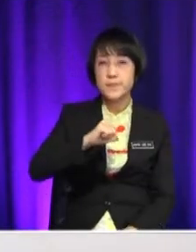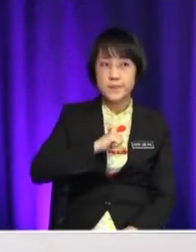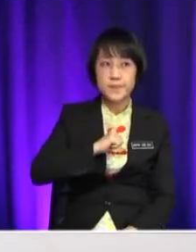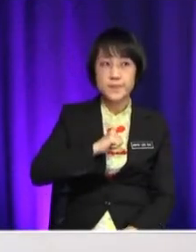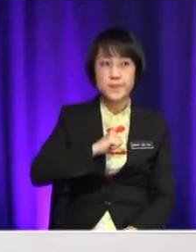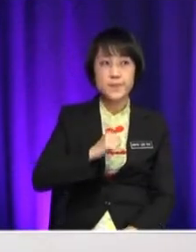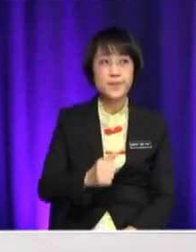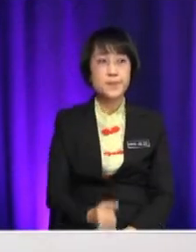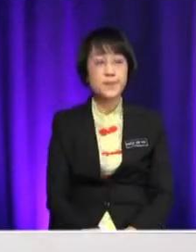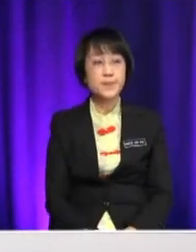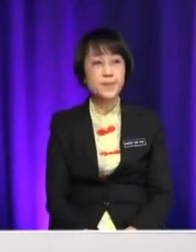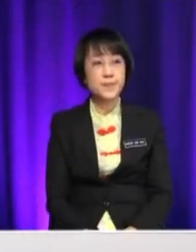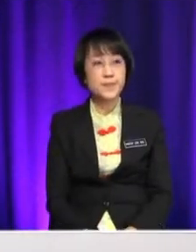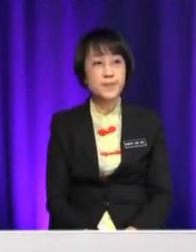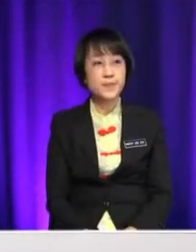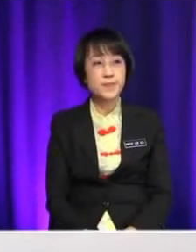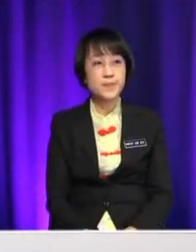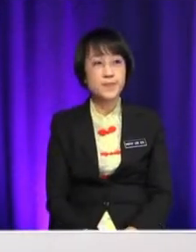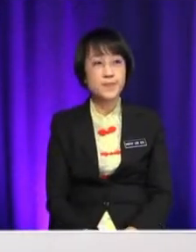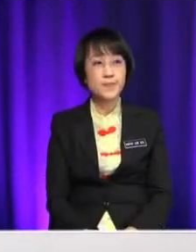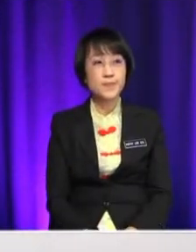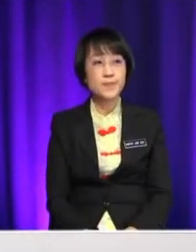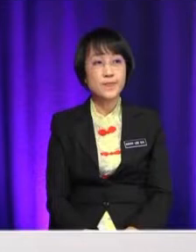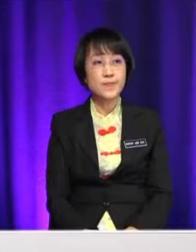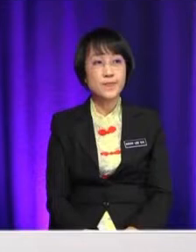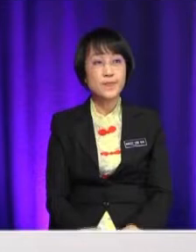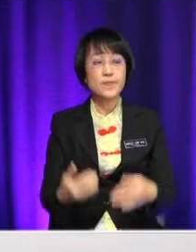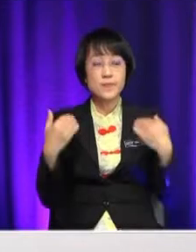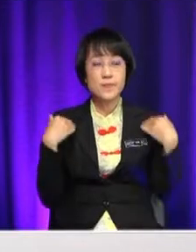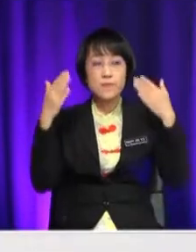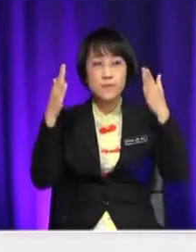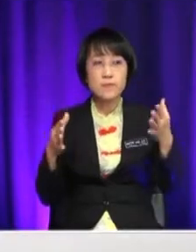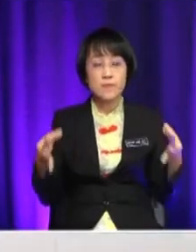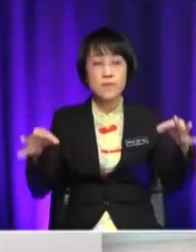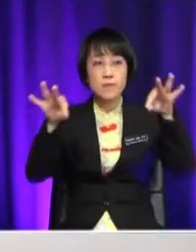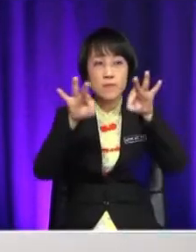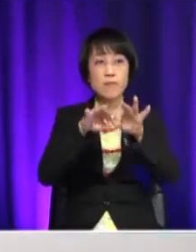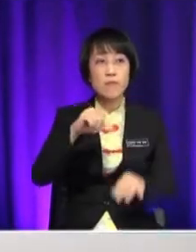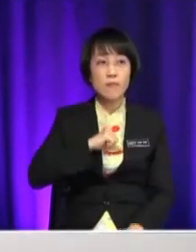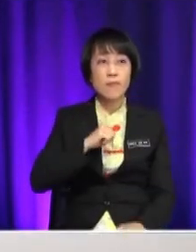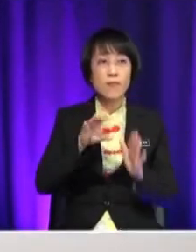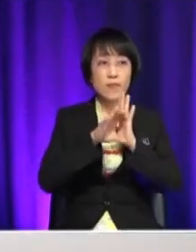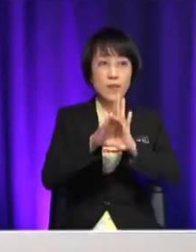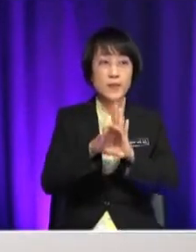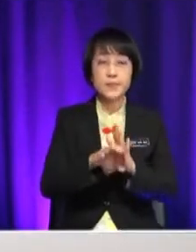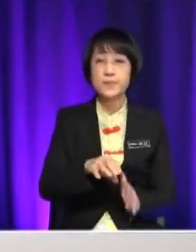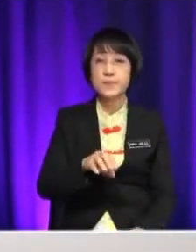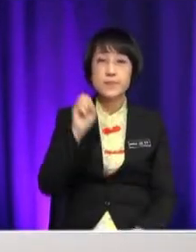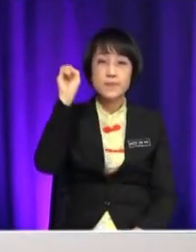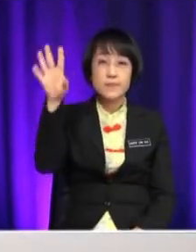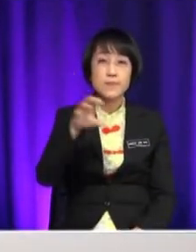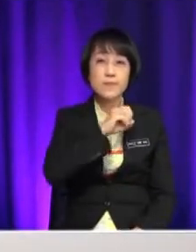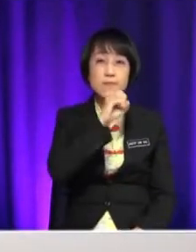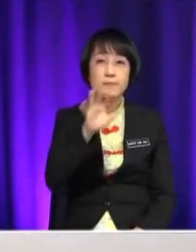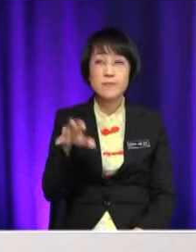enau dalam beluka melepaskan pucuk masing-masing. Contohnya, mereka membuang sampah di merata tempat seperti